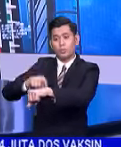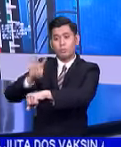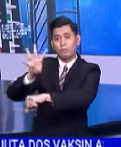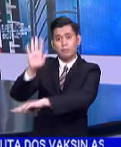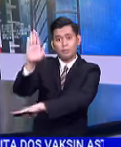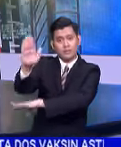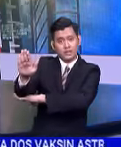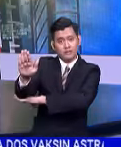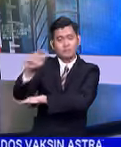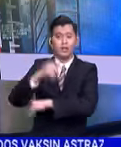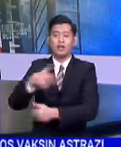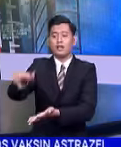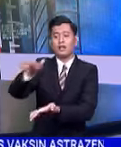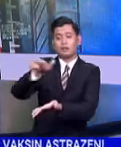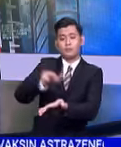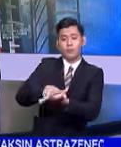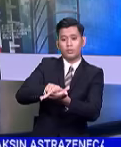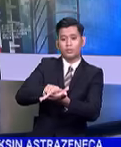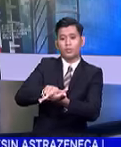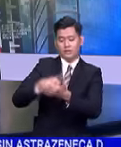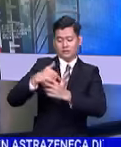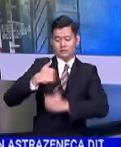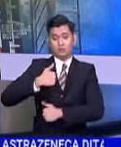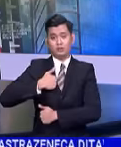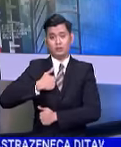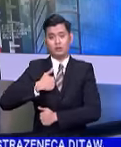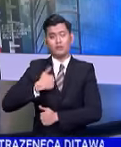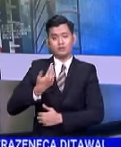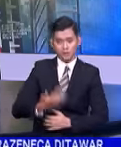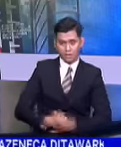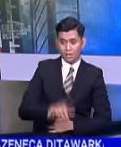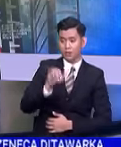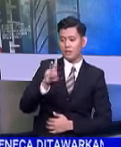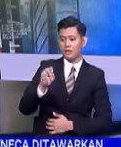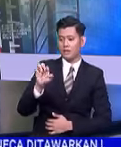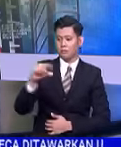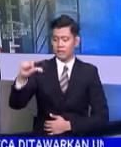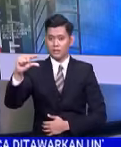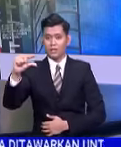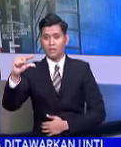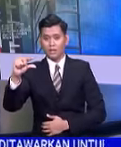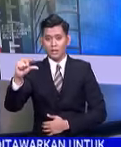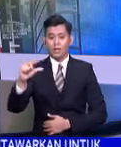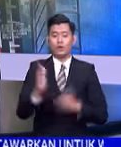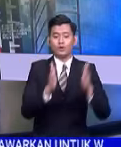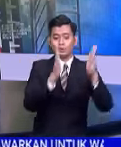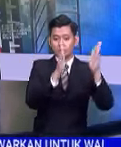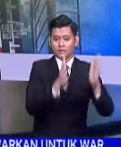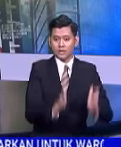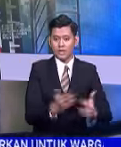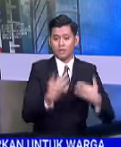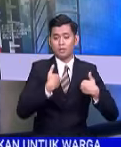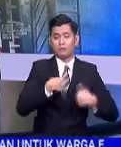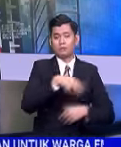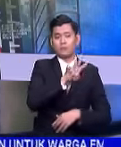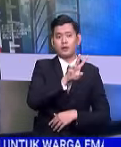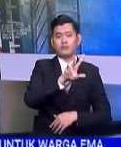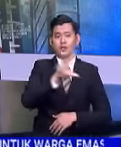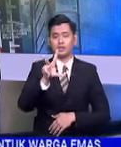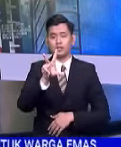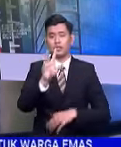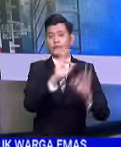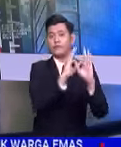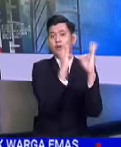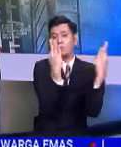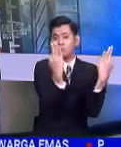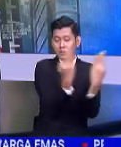Menurut laporan Angkatan Pertahanan Awam Malaysia, daerah Limbang, penduduk terjejas merangkumi 43 ketua isi